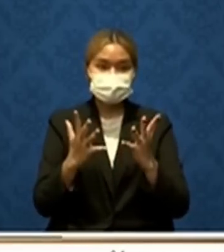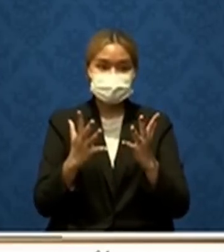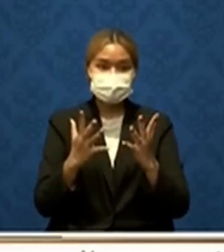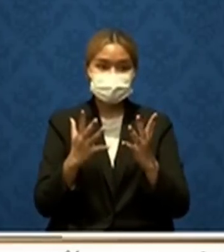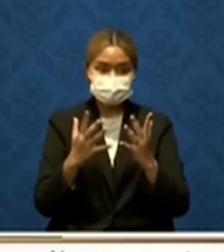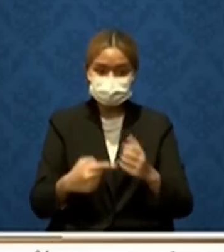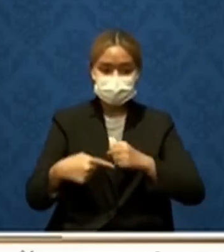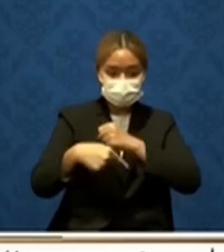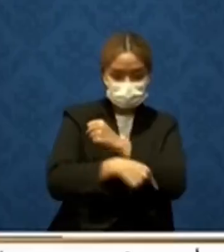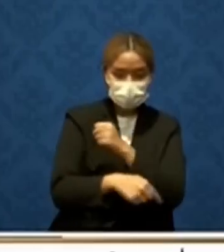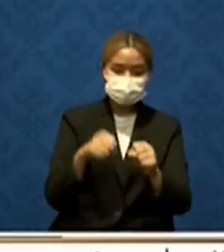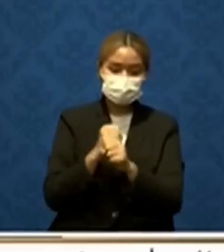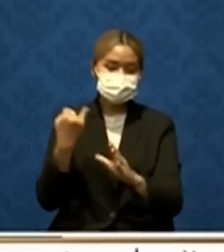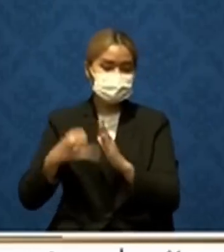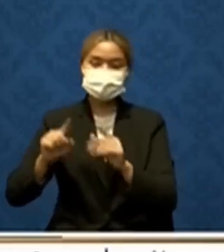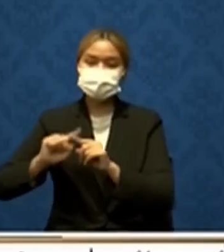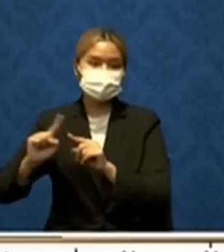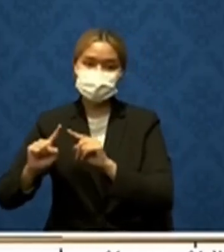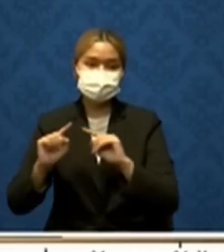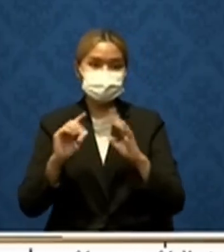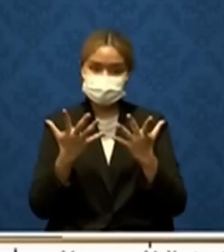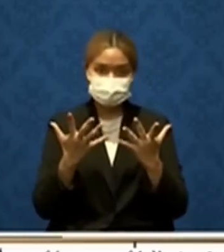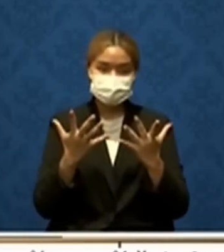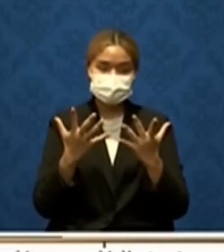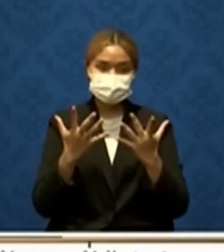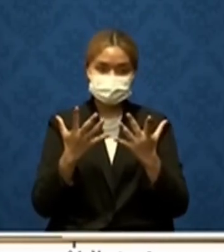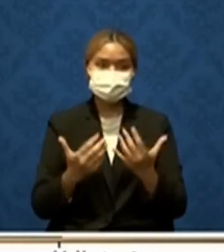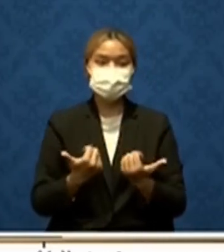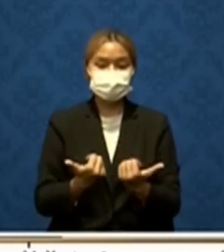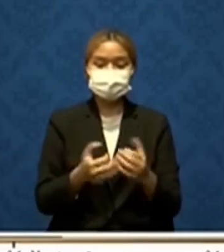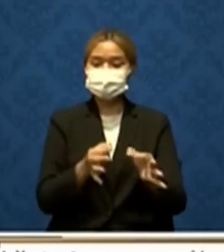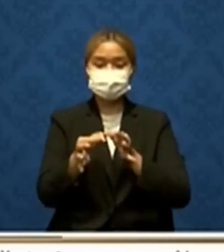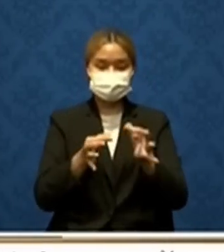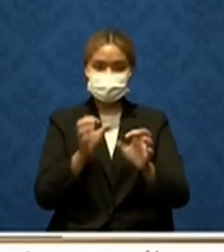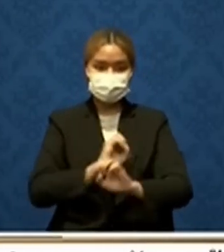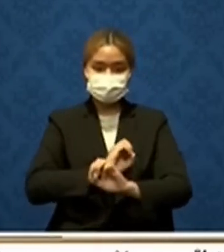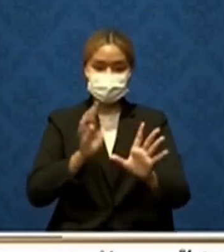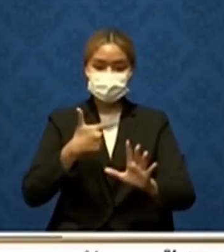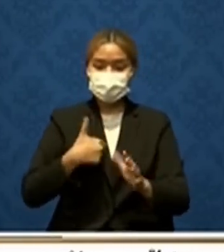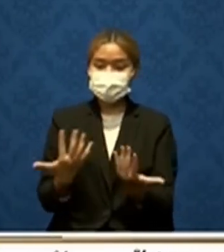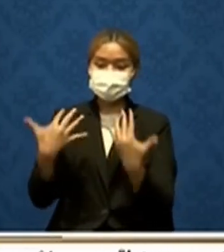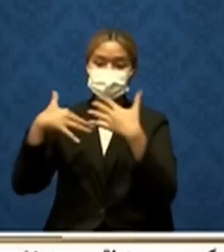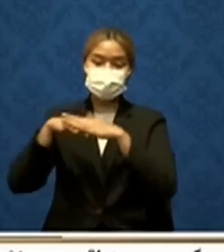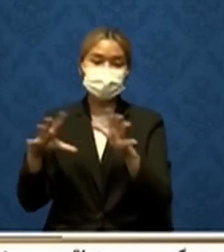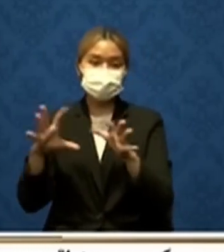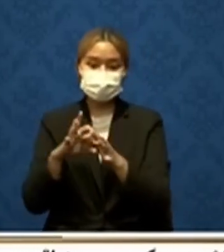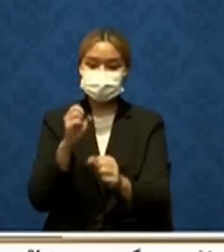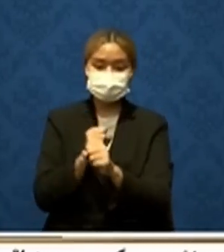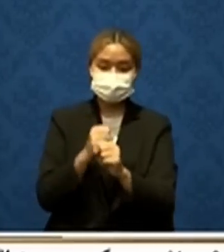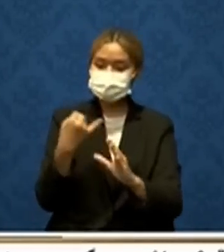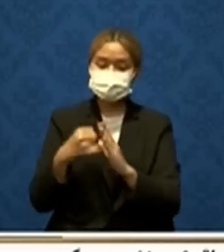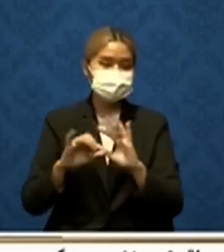ในที่รับที่แจ้งไม่จริงทั้งเป็นทางการและไม่เป็นทางการผมไม่เคยเข้าไปยุ่งเกี่ยวเกี่ยวข้องกับเรื่องนี้